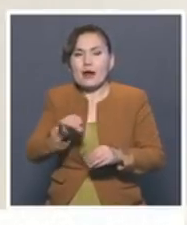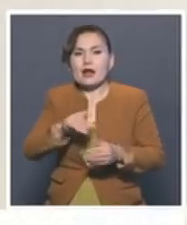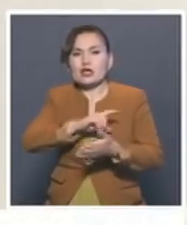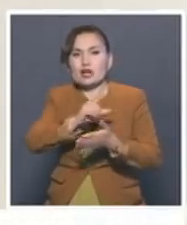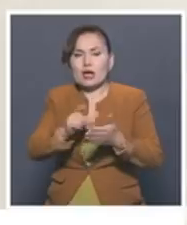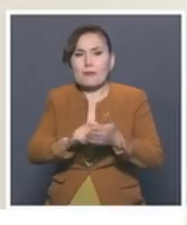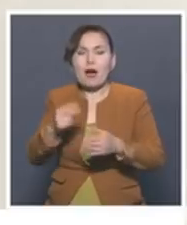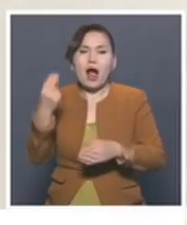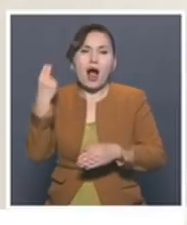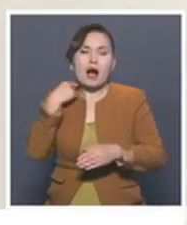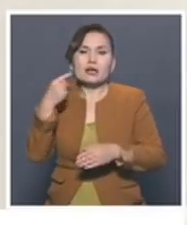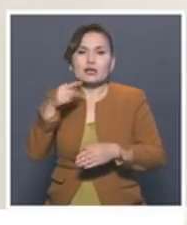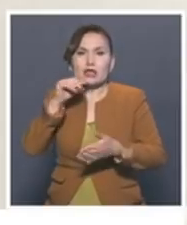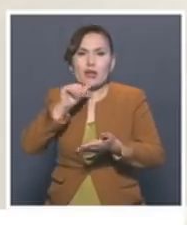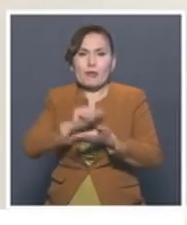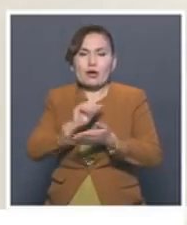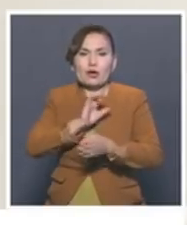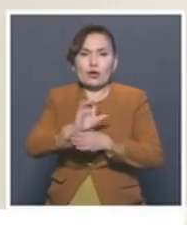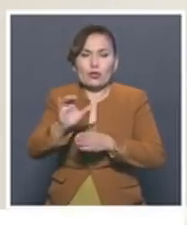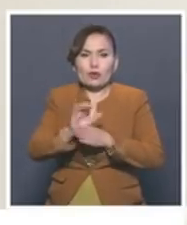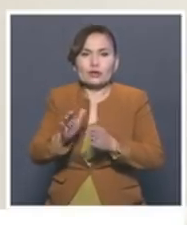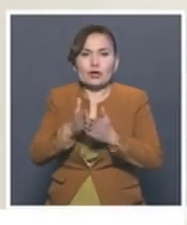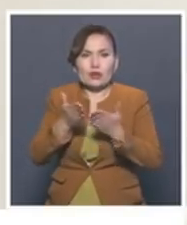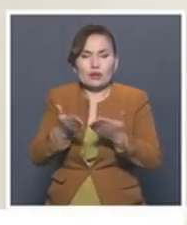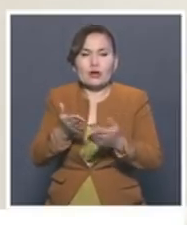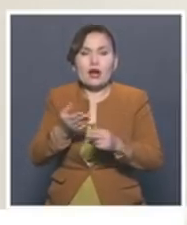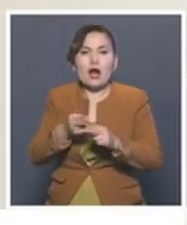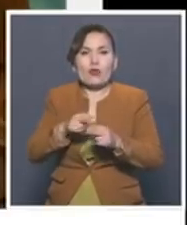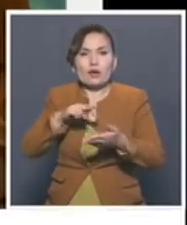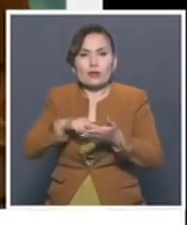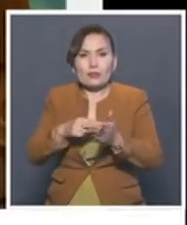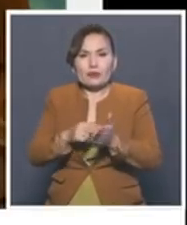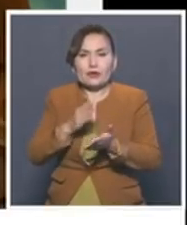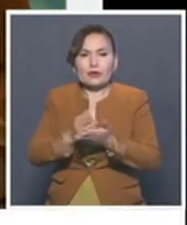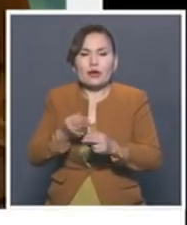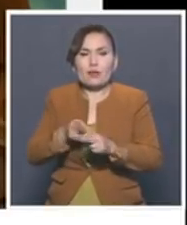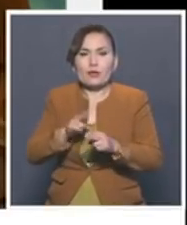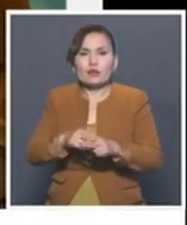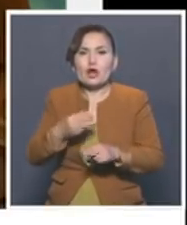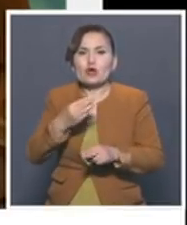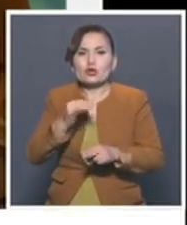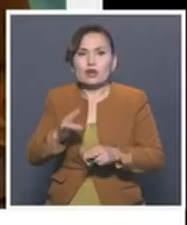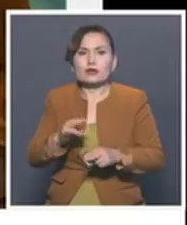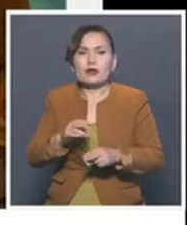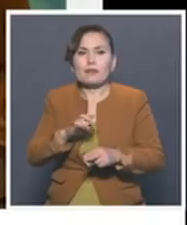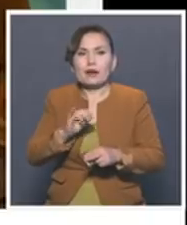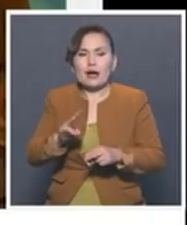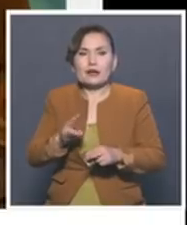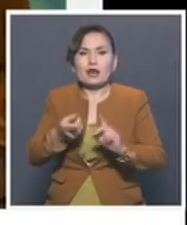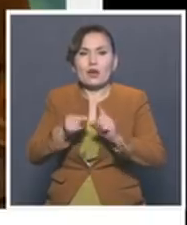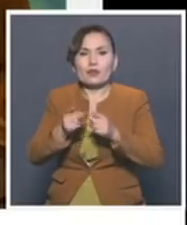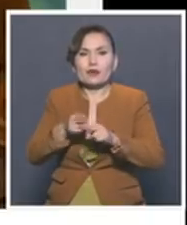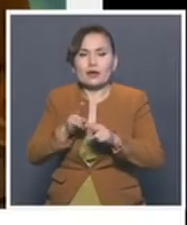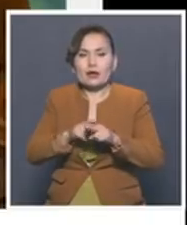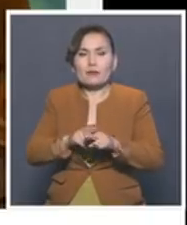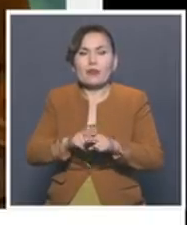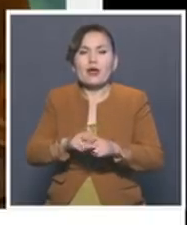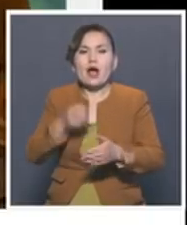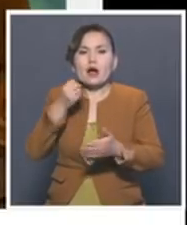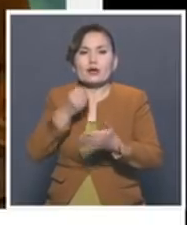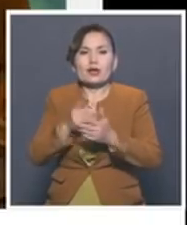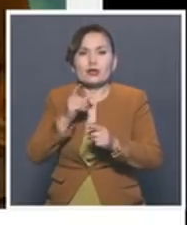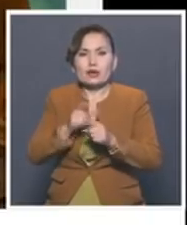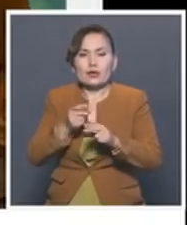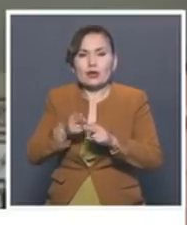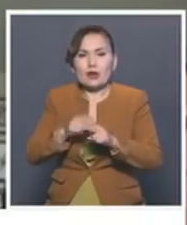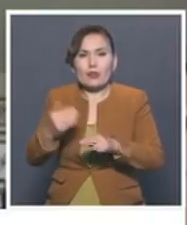ағылшын тілінде басып шығаруды жоспарлап отыр. Абайдың өлеңдерін британдық ақын әрі профессор Шон О'Брайен аударса, қара сөздерін әйгілі